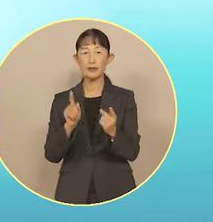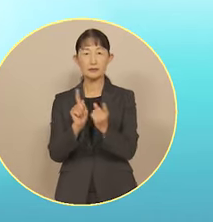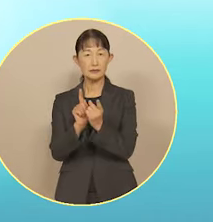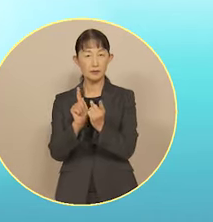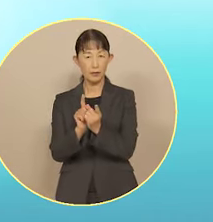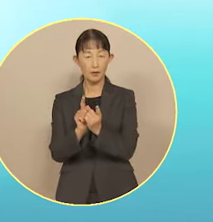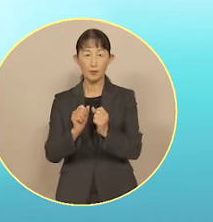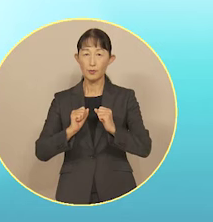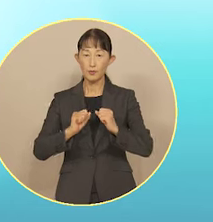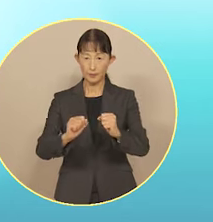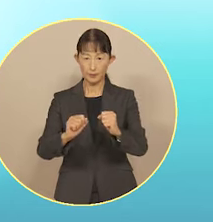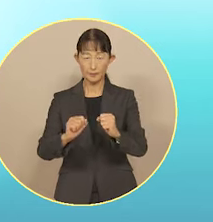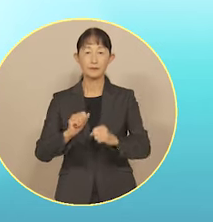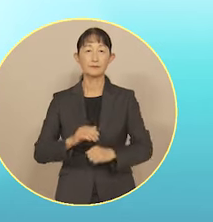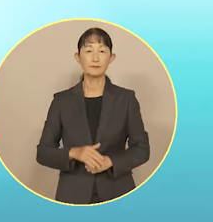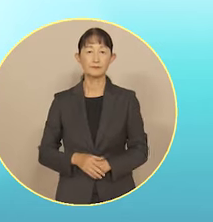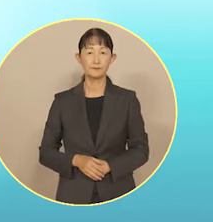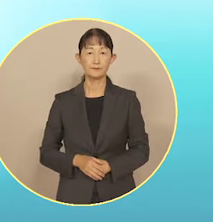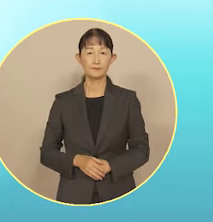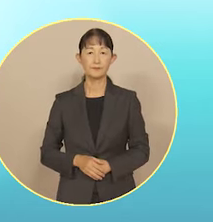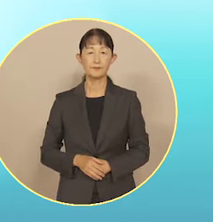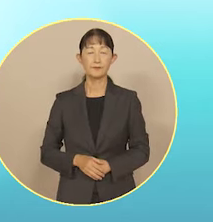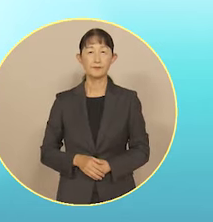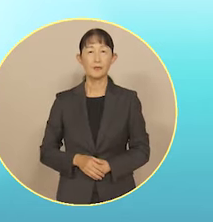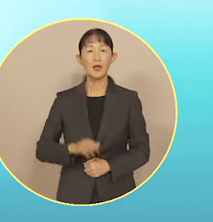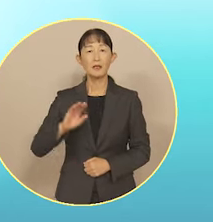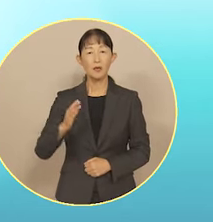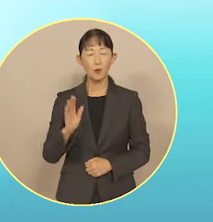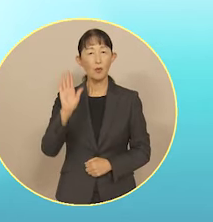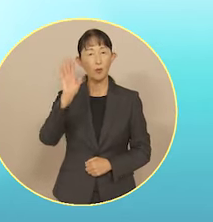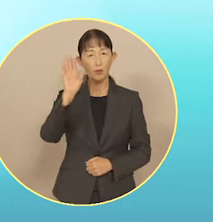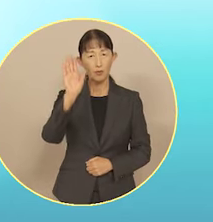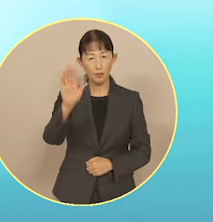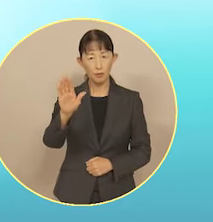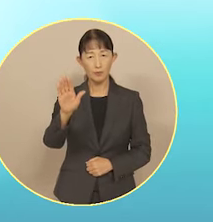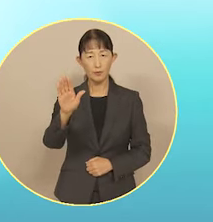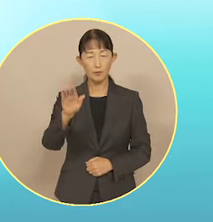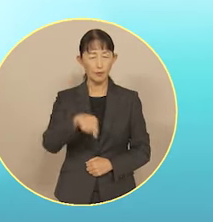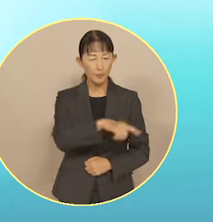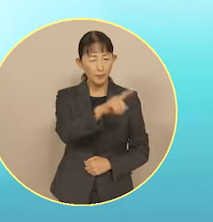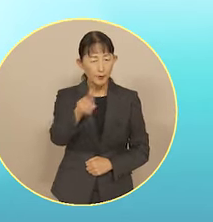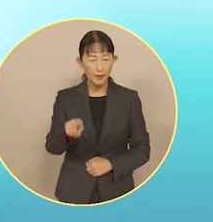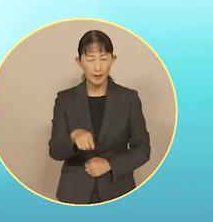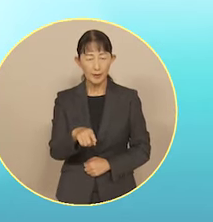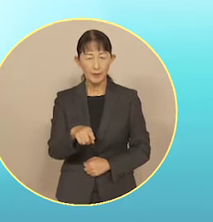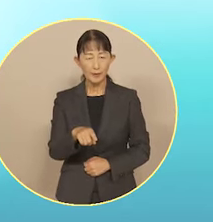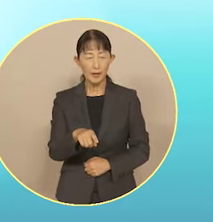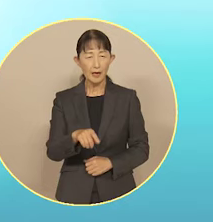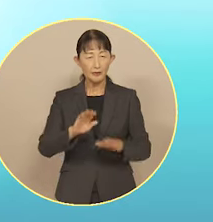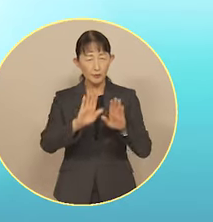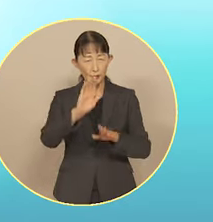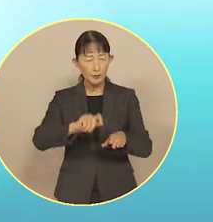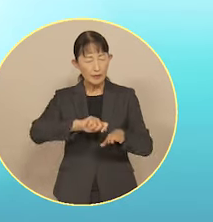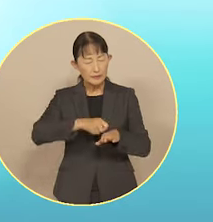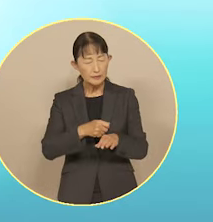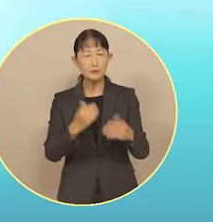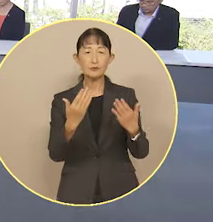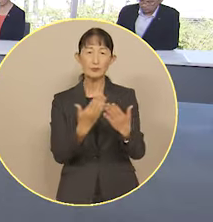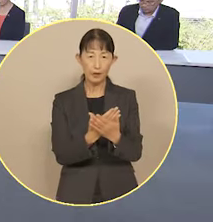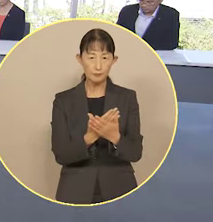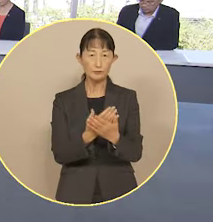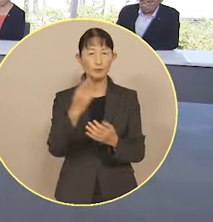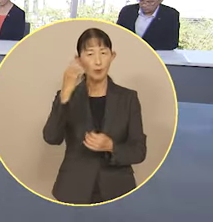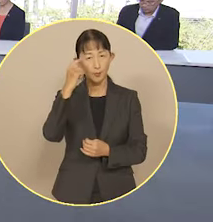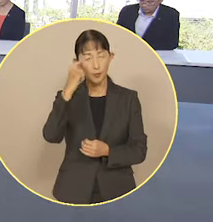地域対策を行ってきたんですけれども今後やっぱり中産艦地域はさらに厳しくなることが見込まれておりますので